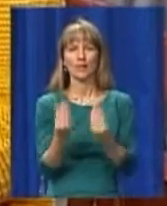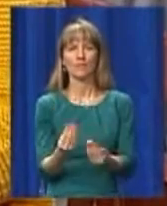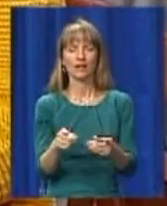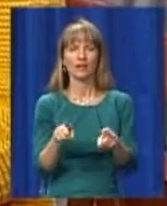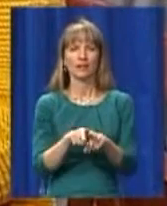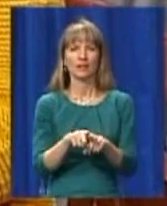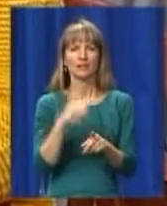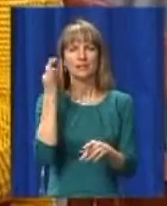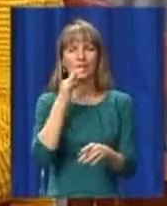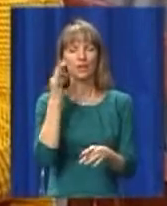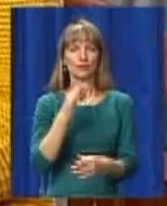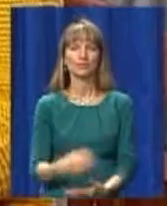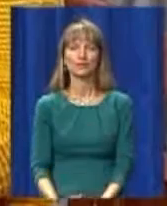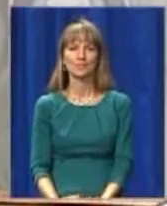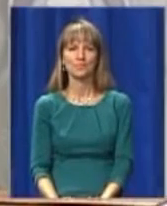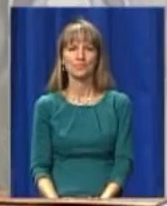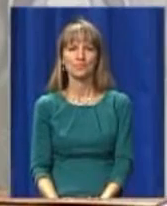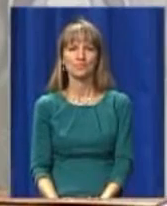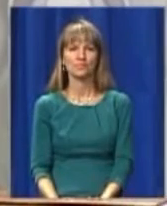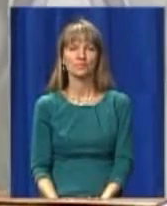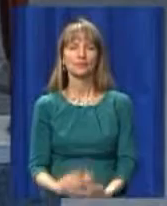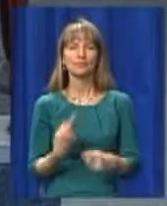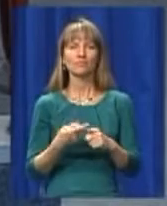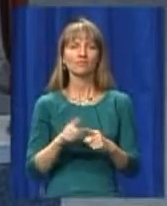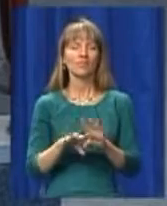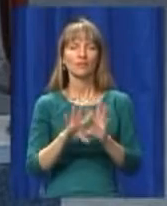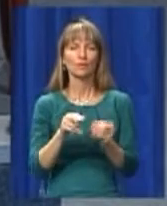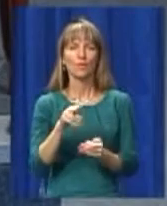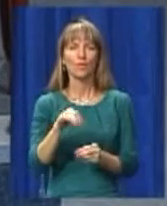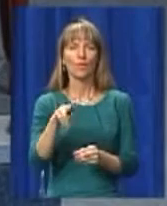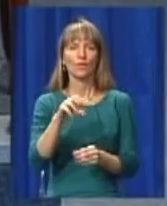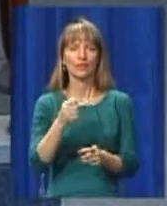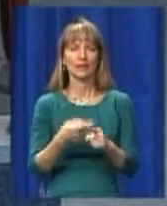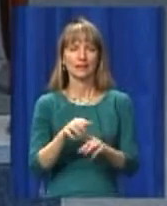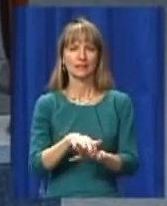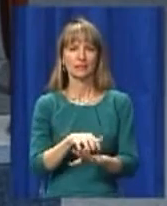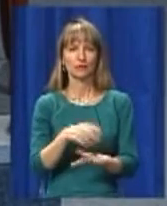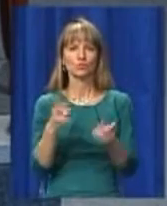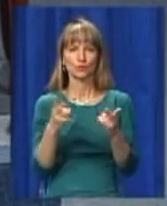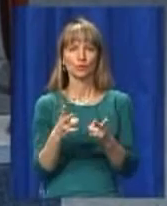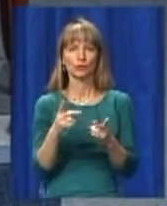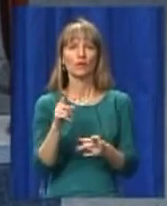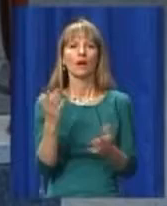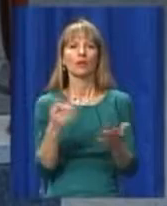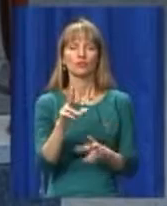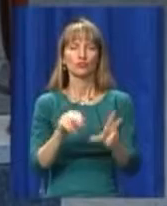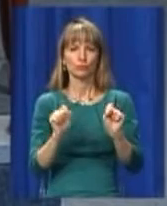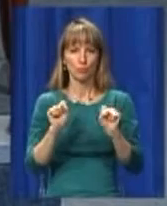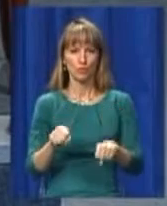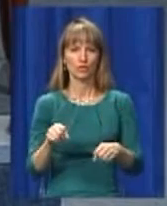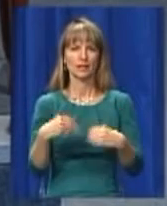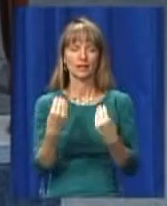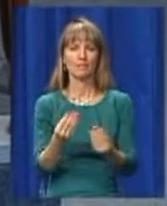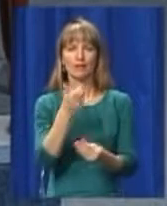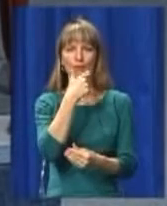от ласощами. Да. Тож, а взагалі, а породи тих кішок, як ти вважаєш, треба, ну, можна їм давати взагалі